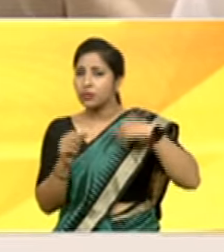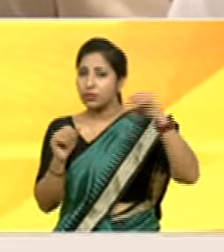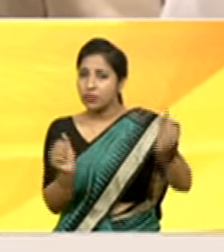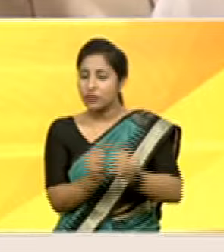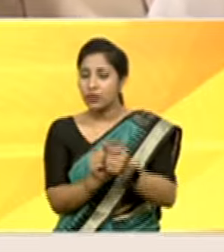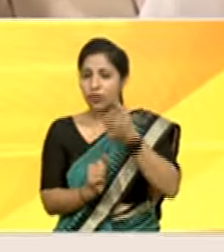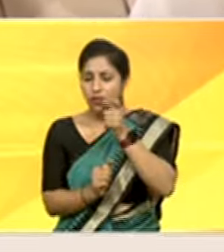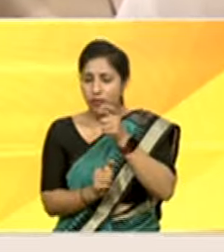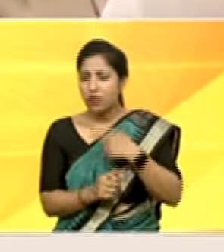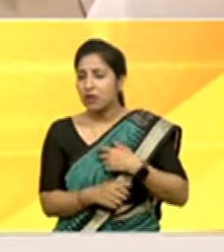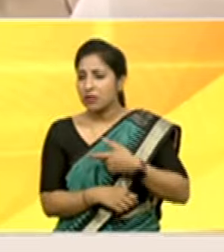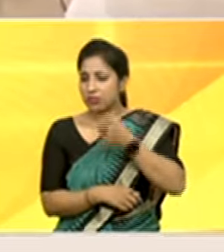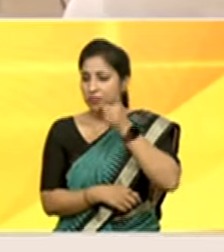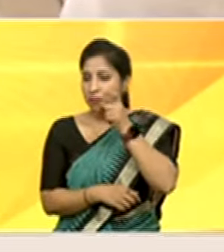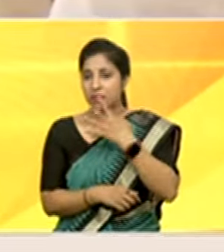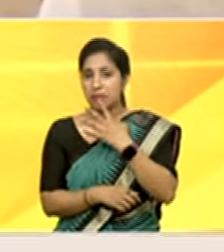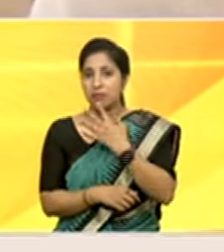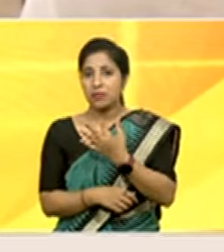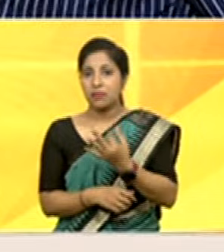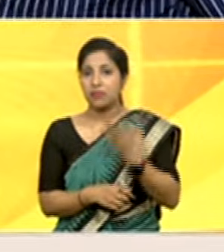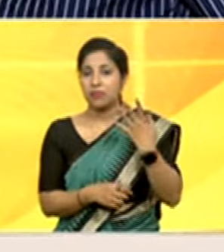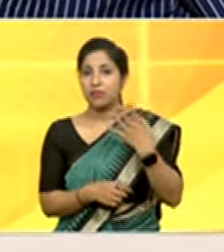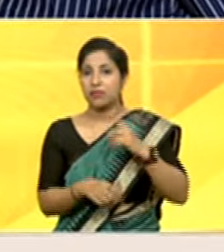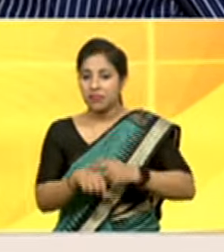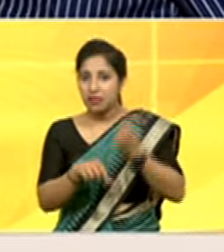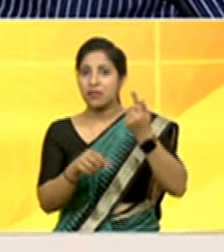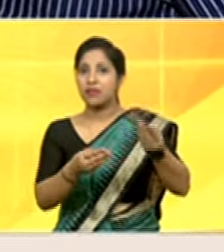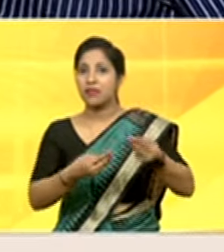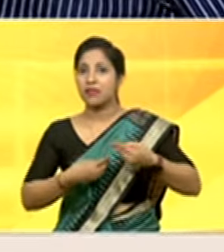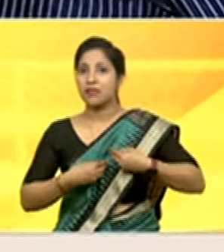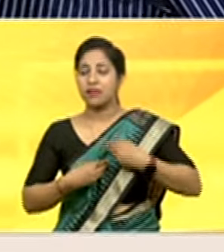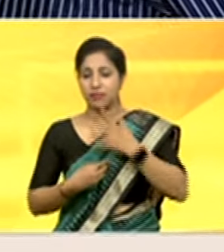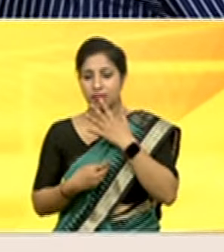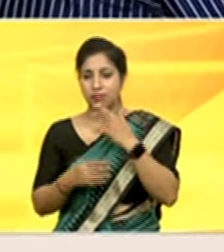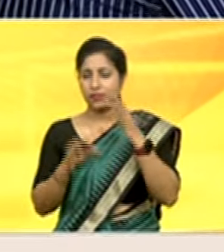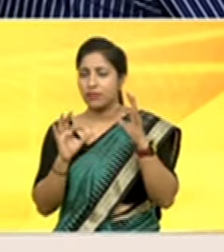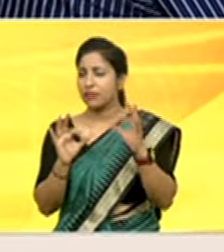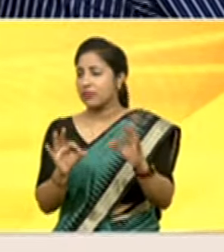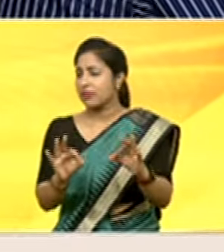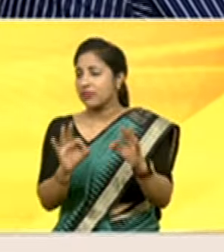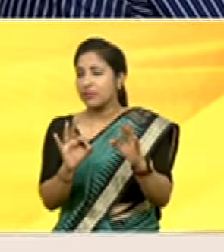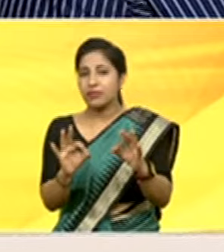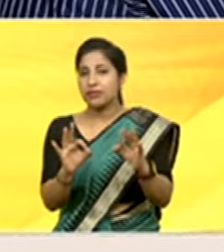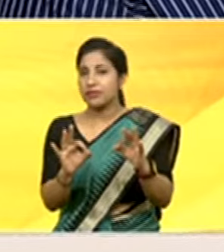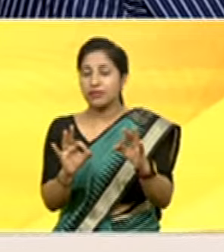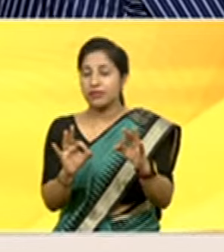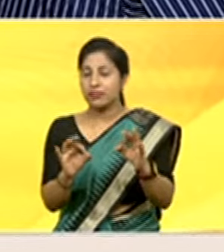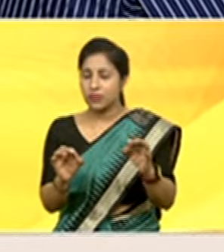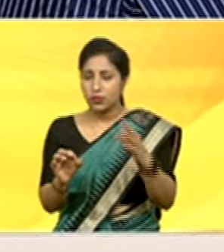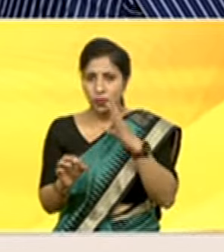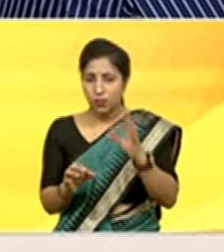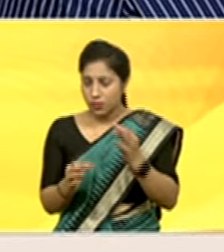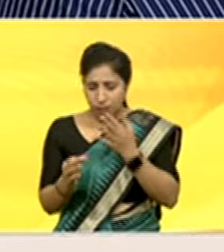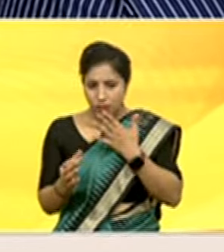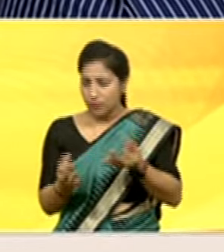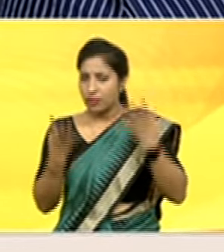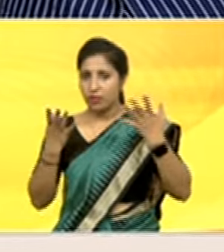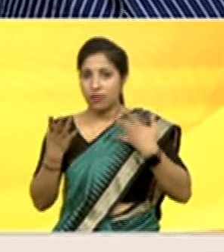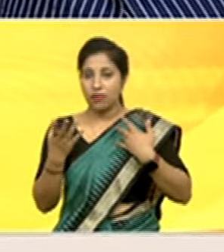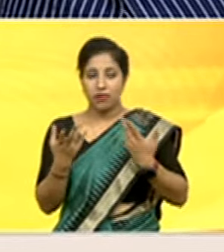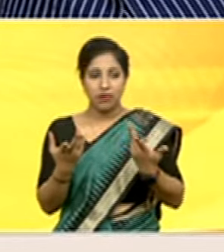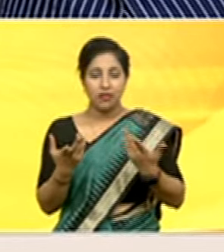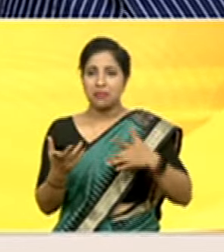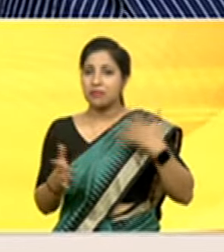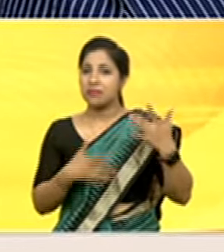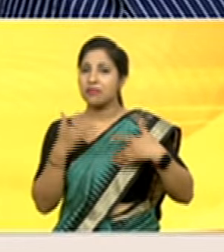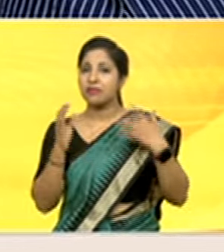कौफी का स्वाद लेने का मोका मिला था। इसके टेस्ट की तो पुछे ही मत कमाल की होती है कौफी।